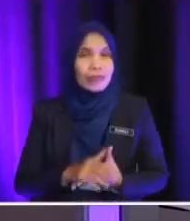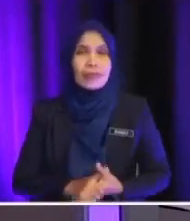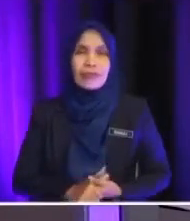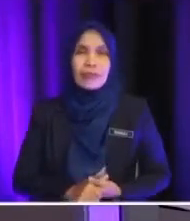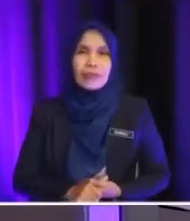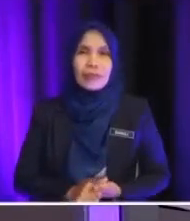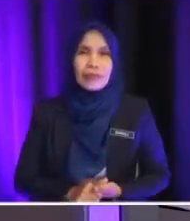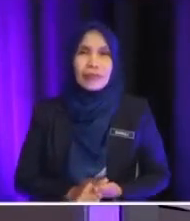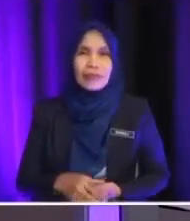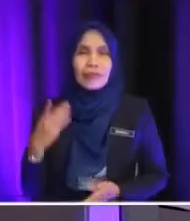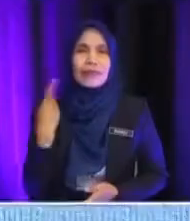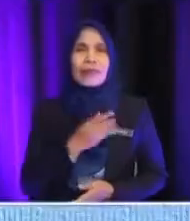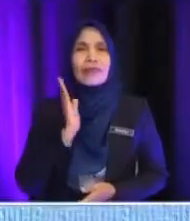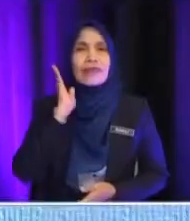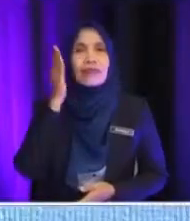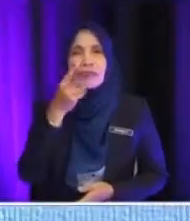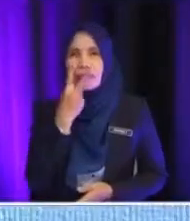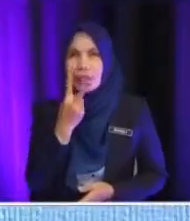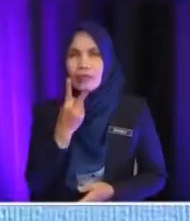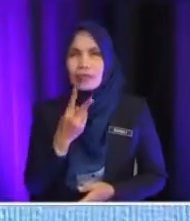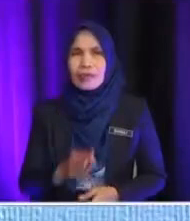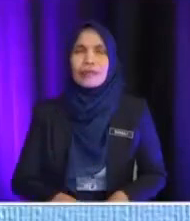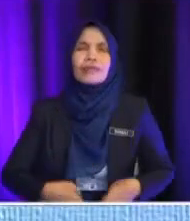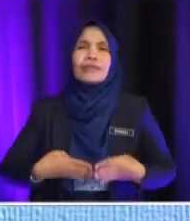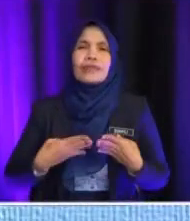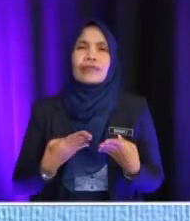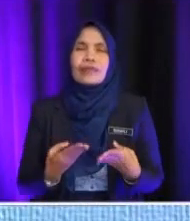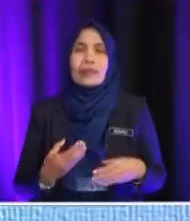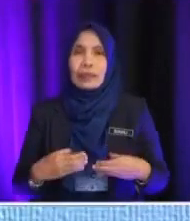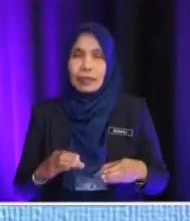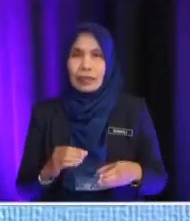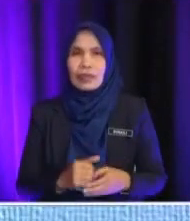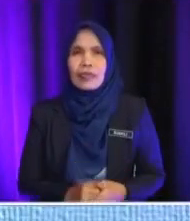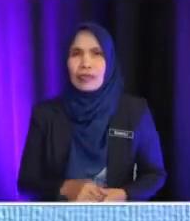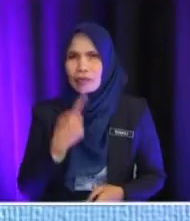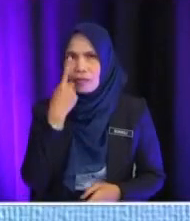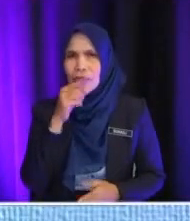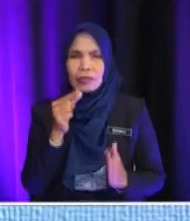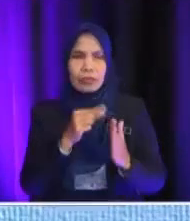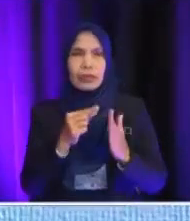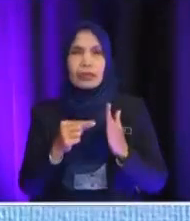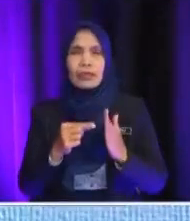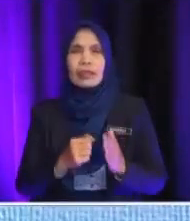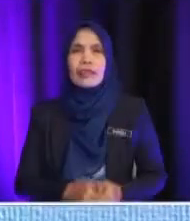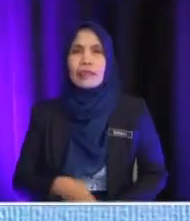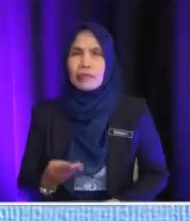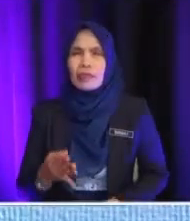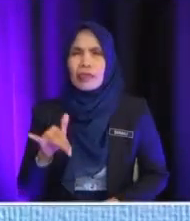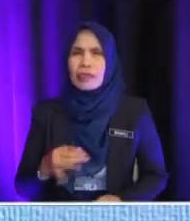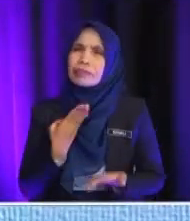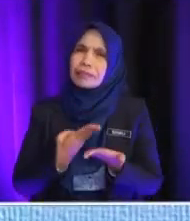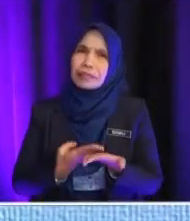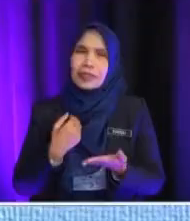seterusnya kita akan tengok macam mana cara nak memilih bahan memasak yang berkualiti. Okey, saya nak tanya